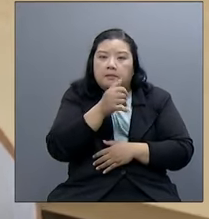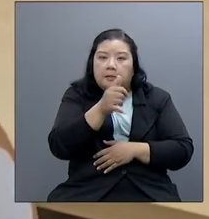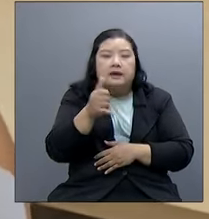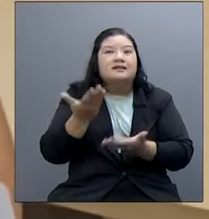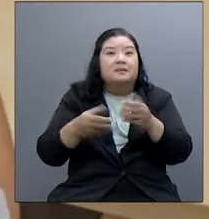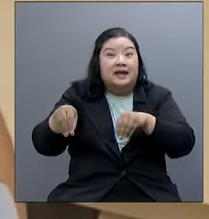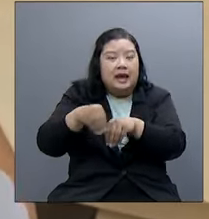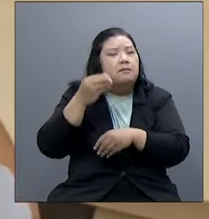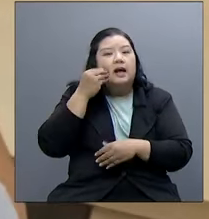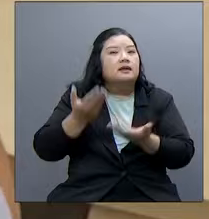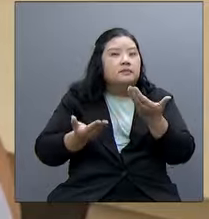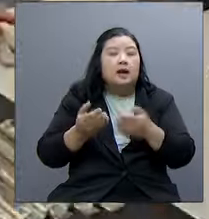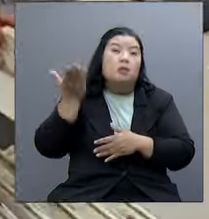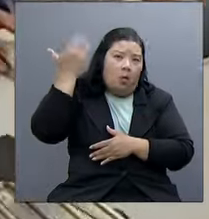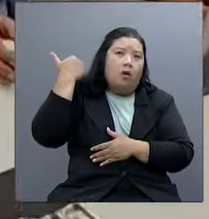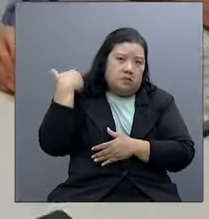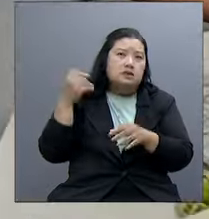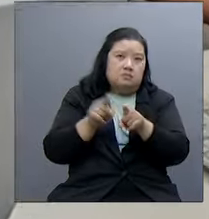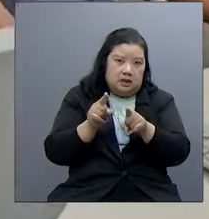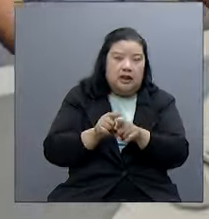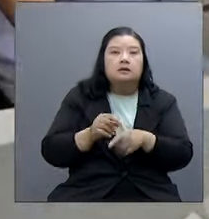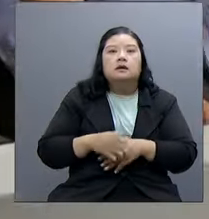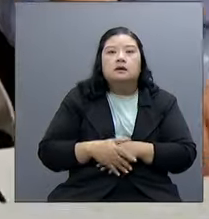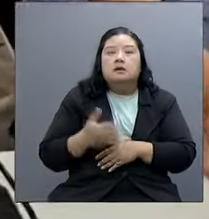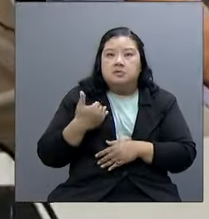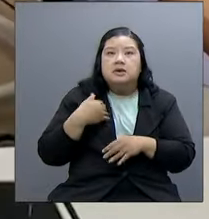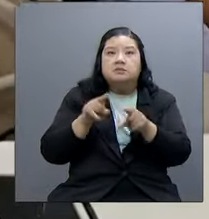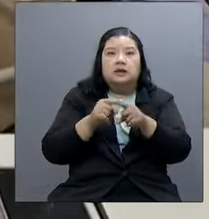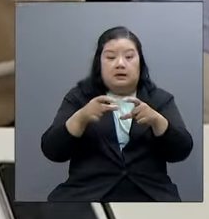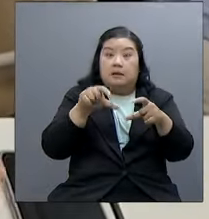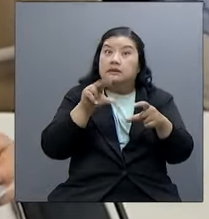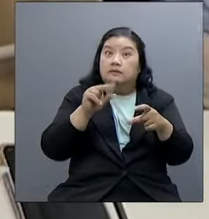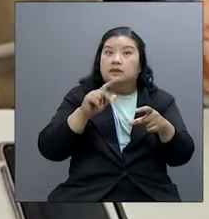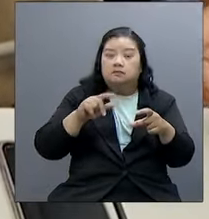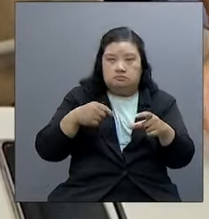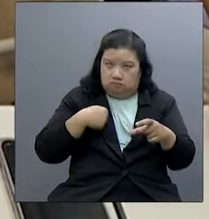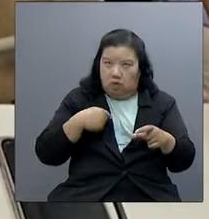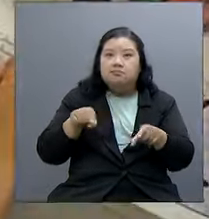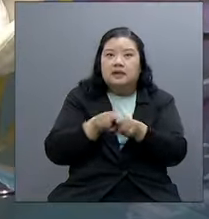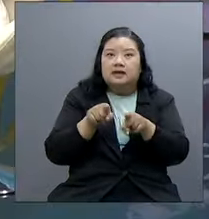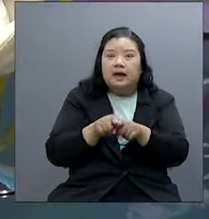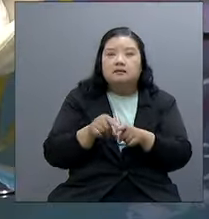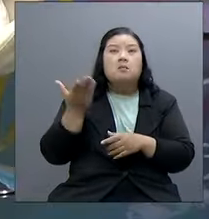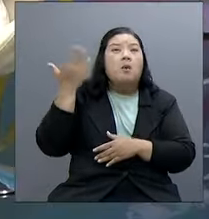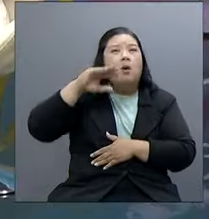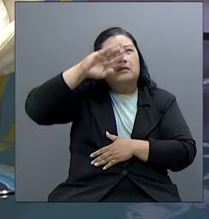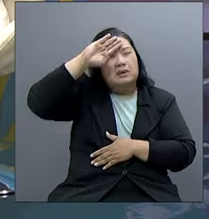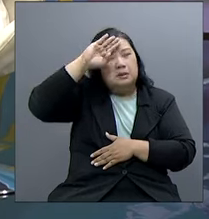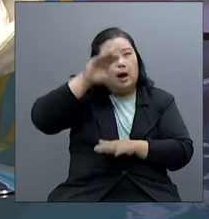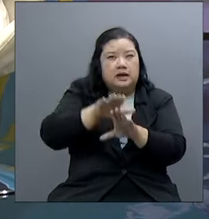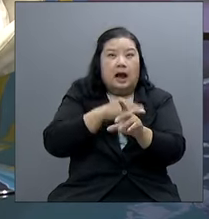เลยแต่